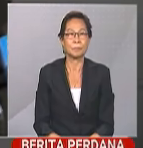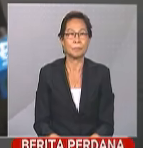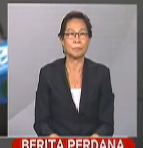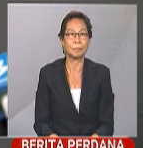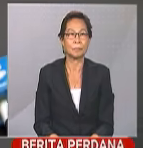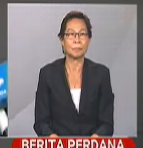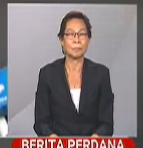hai hai